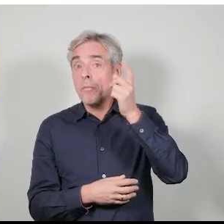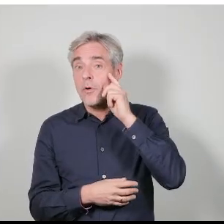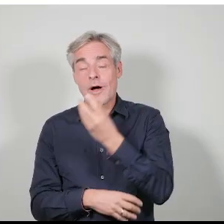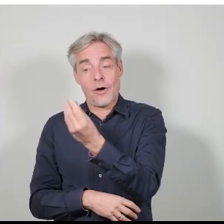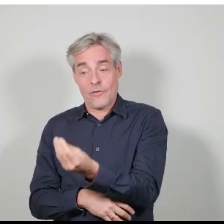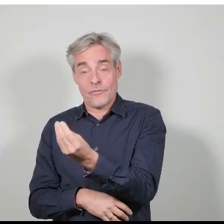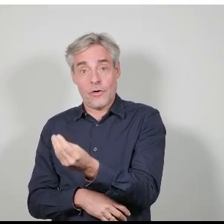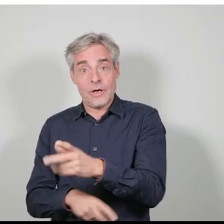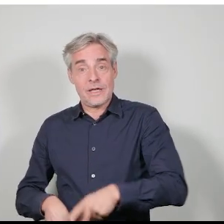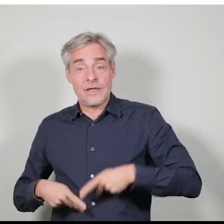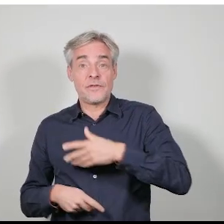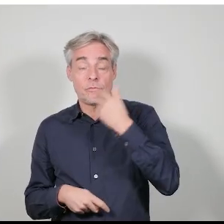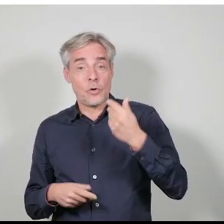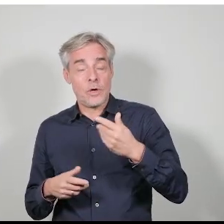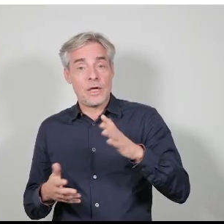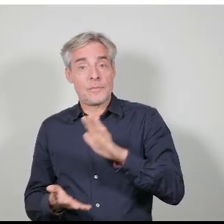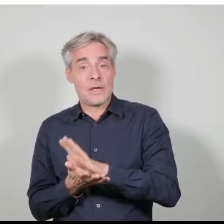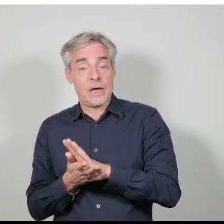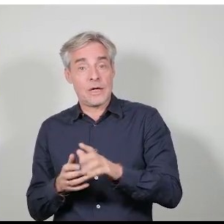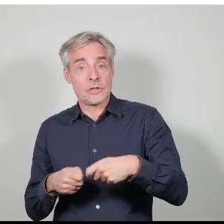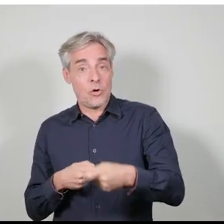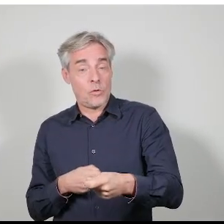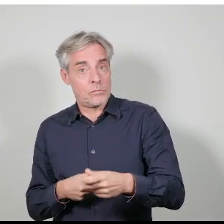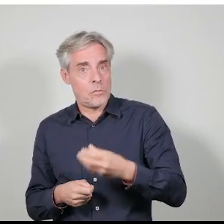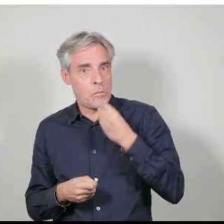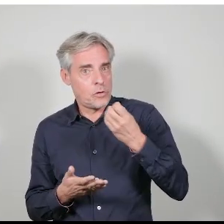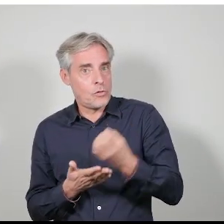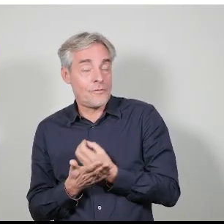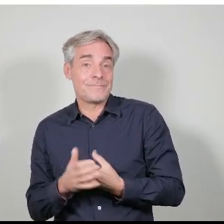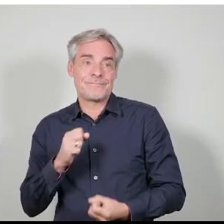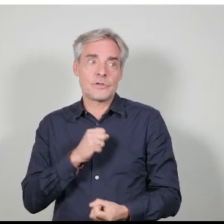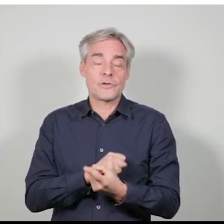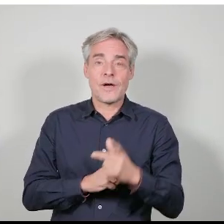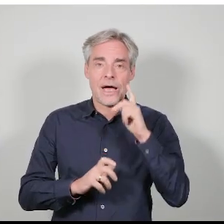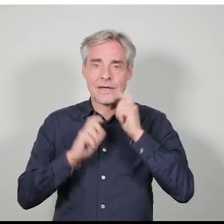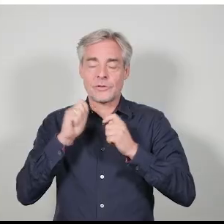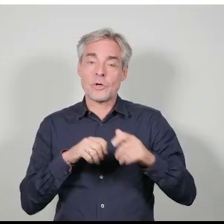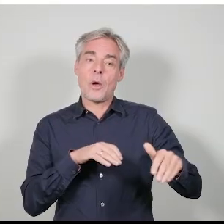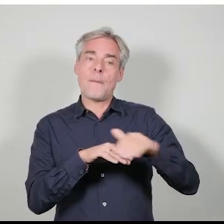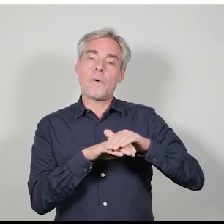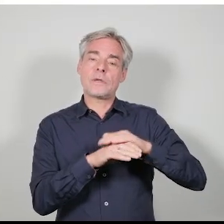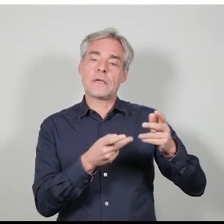enfants vivent mieux et plus longtemps. Donc ça, c'est la bonne nouvelle. Sauf que je pense que les politiques publiques,